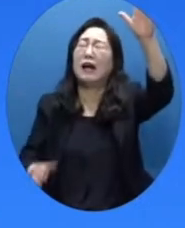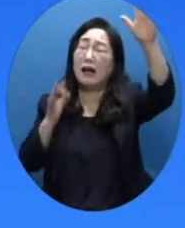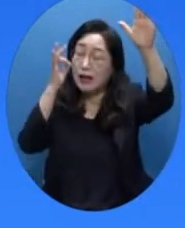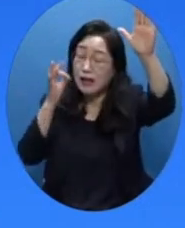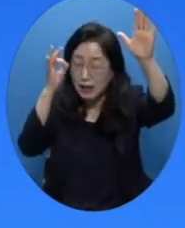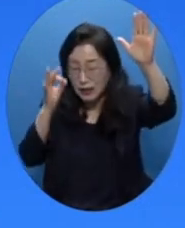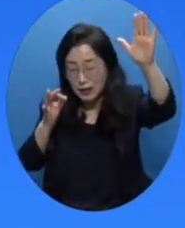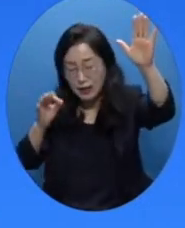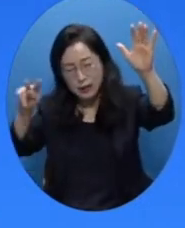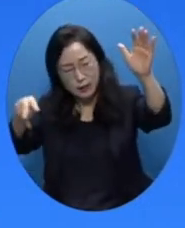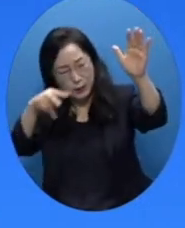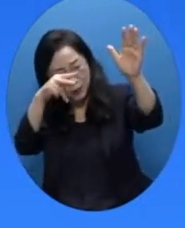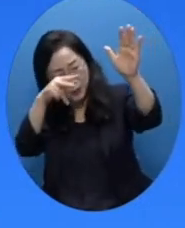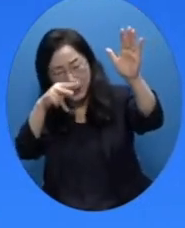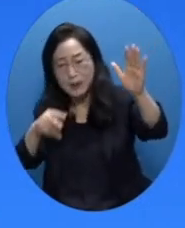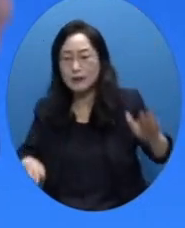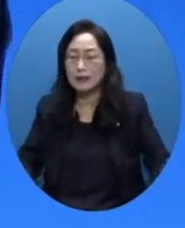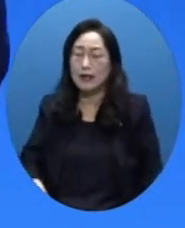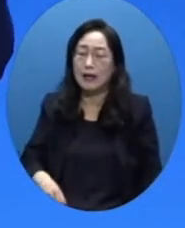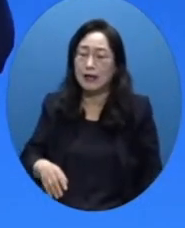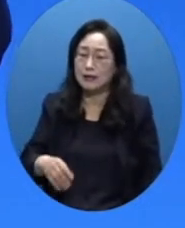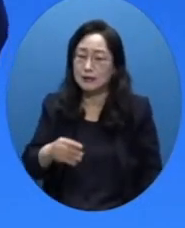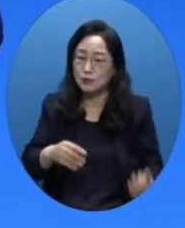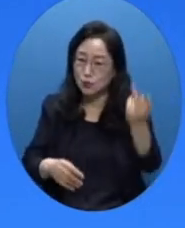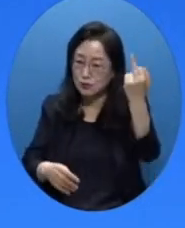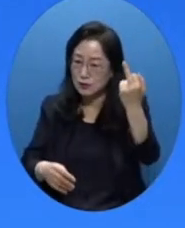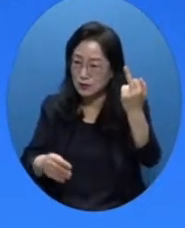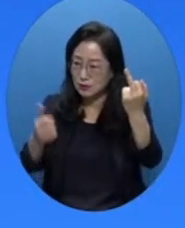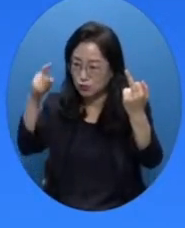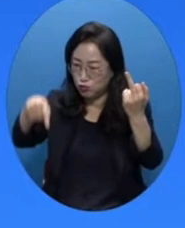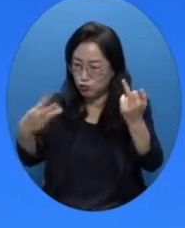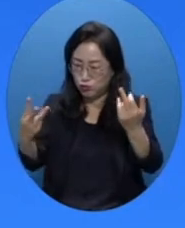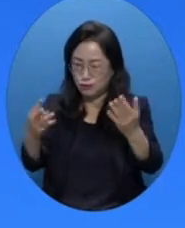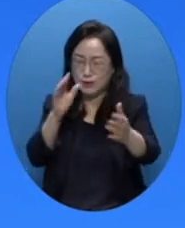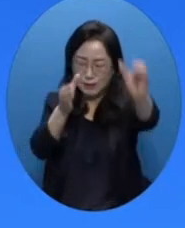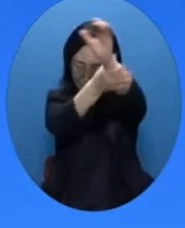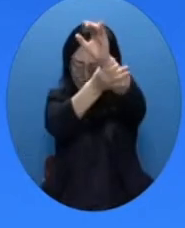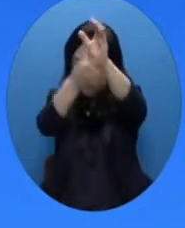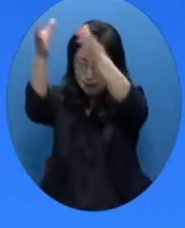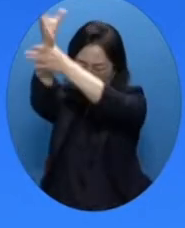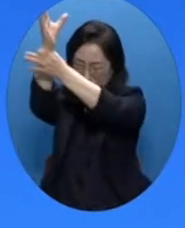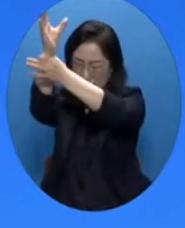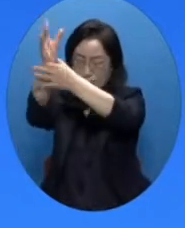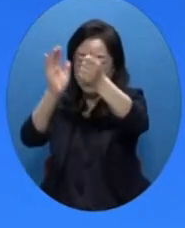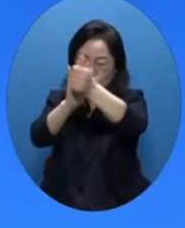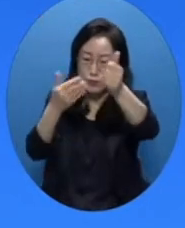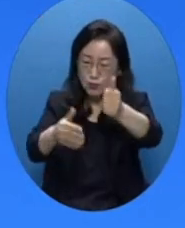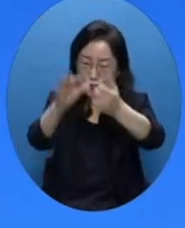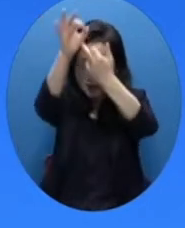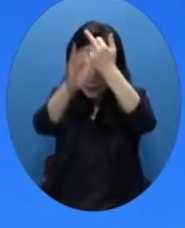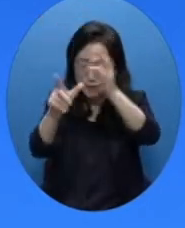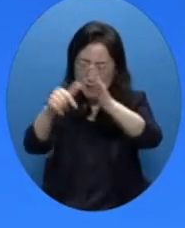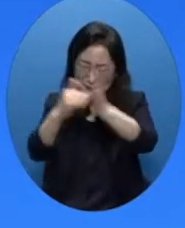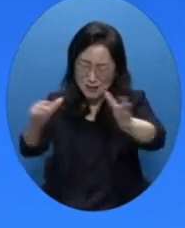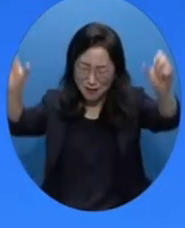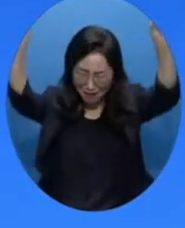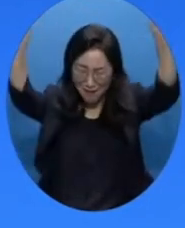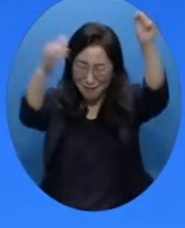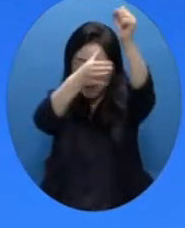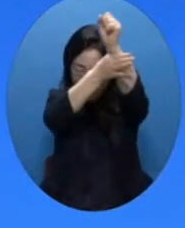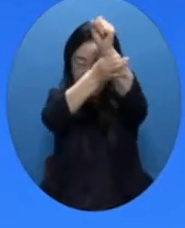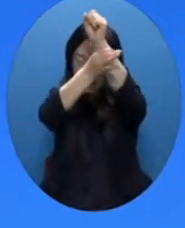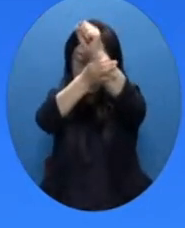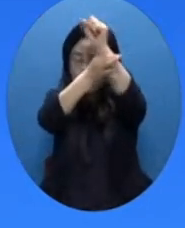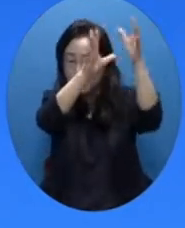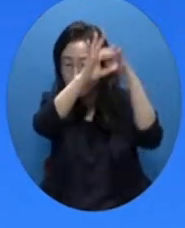모습을 옆에서 보다가 아람과 우리 양손을 딱 붙잡고 해가 지도록 계속 손을 내리라고 기도하고 또